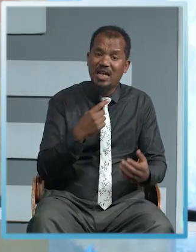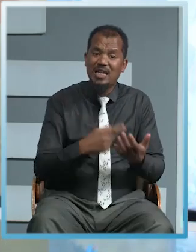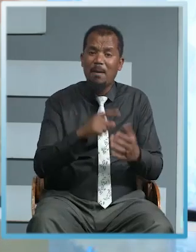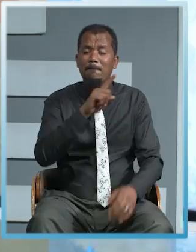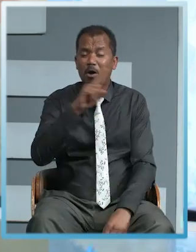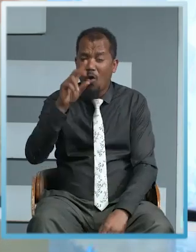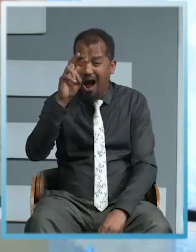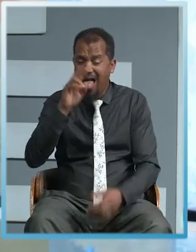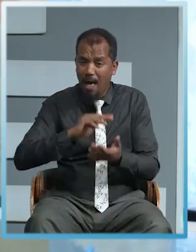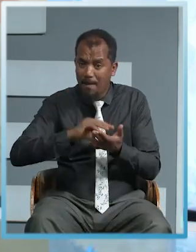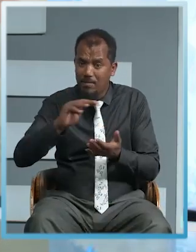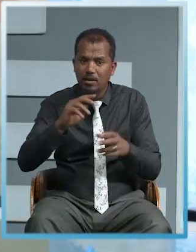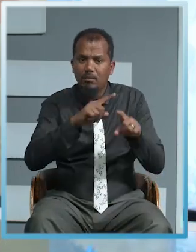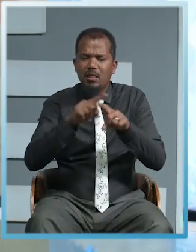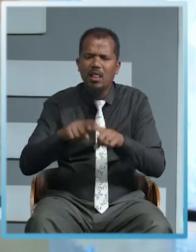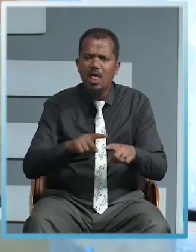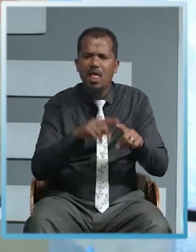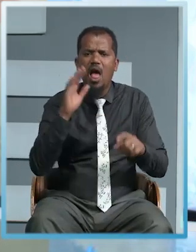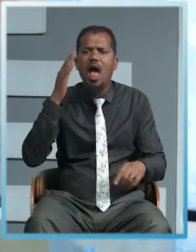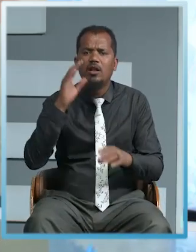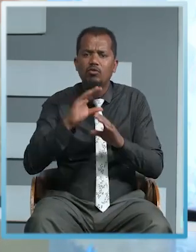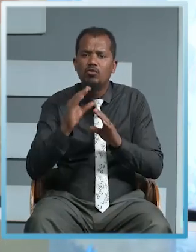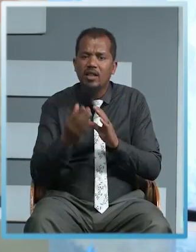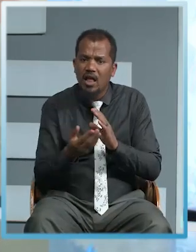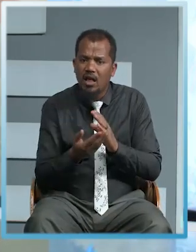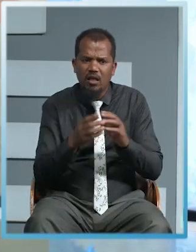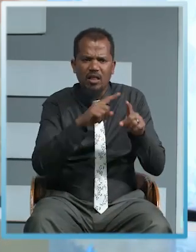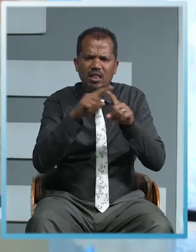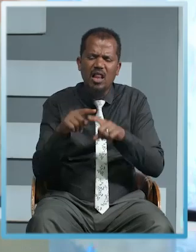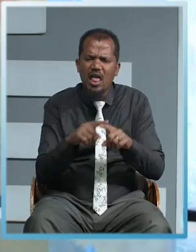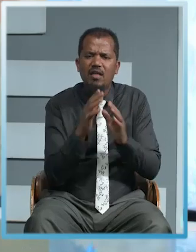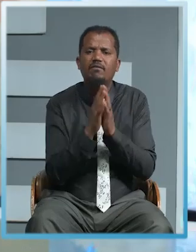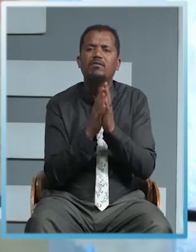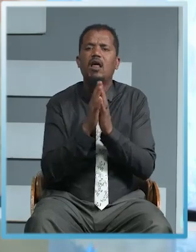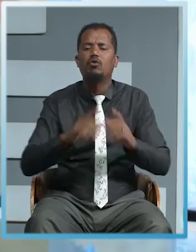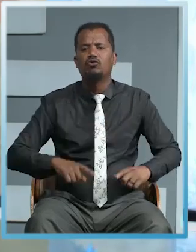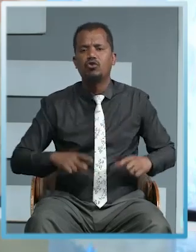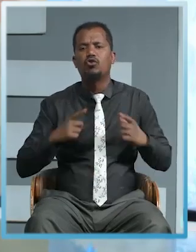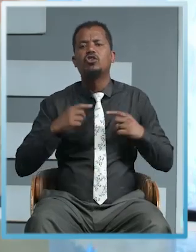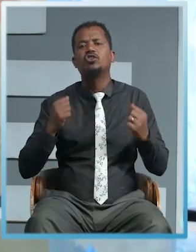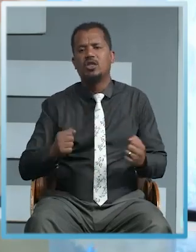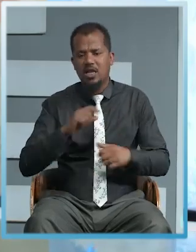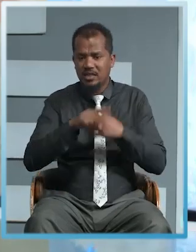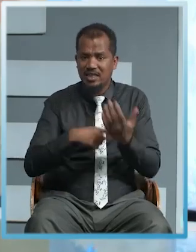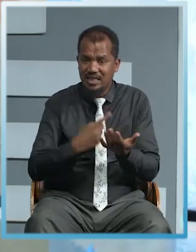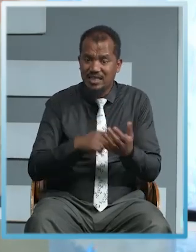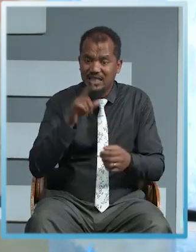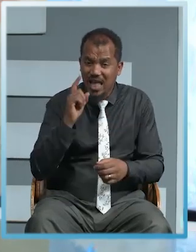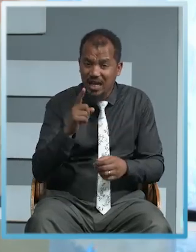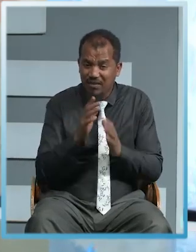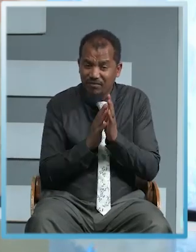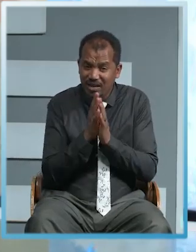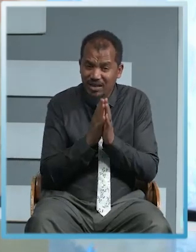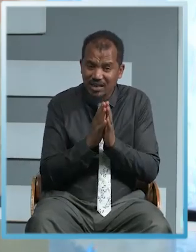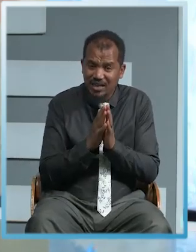120 ሚሊዮናችን ደግሞ በተለያየ አይነት ሁኔታ የተለያየ ፍላጎት ሊኖረን ይችላል። ስለዚህ ያንን